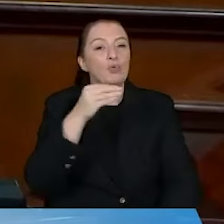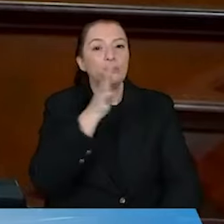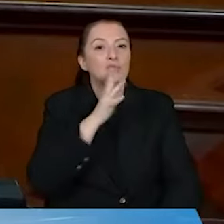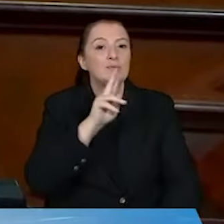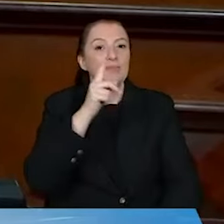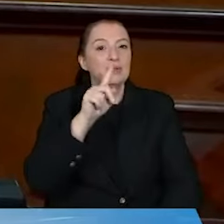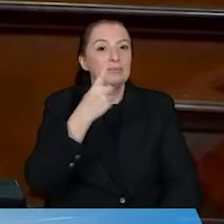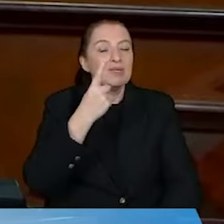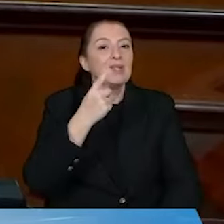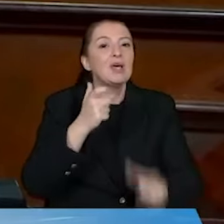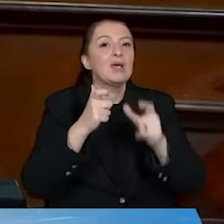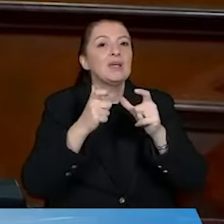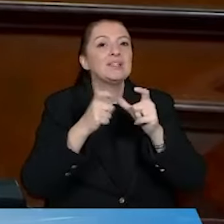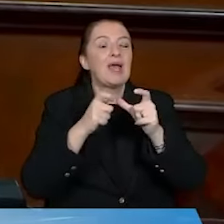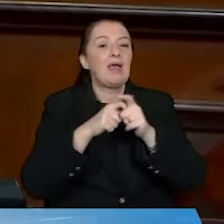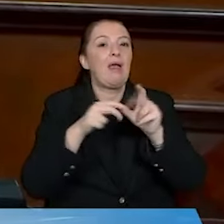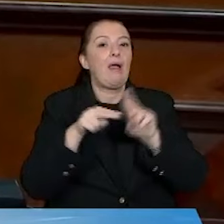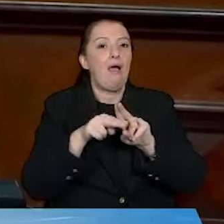4.571.000 lira sosyal güvenlik prim borcu,